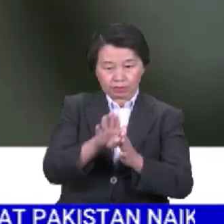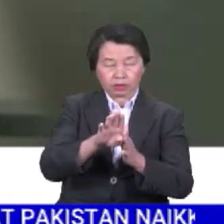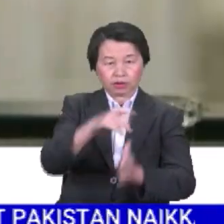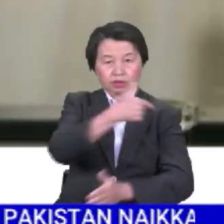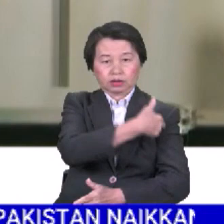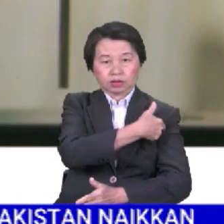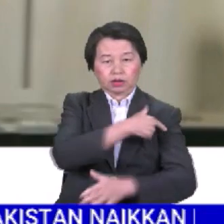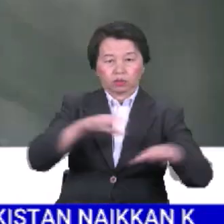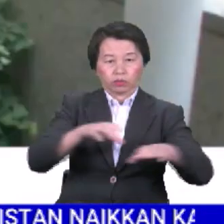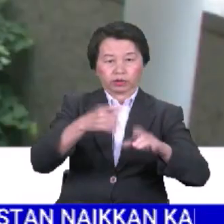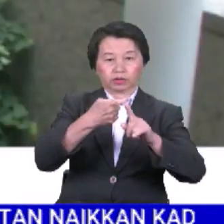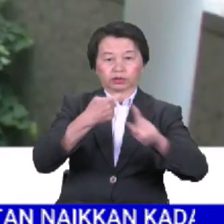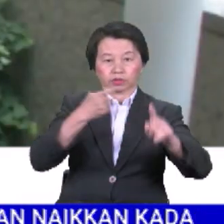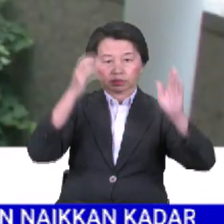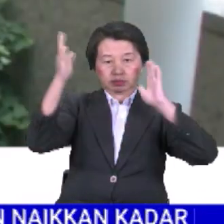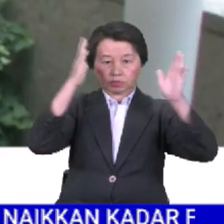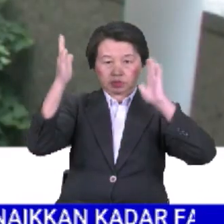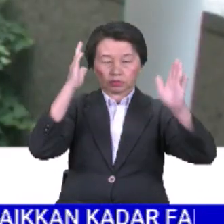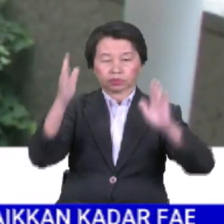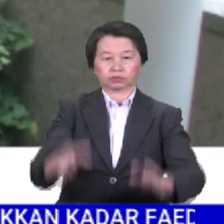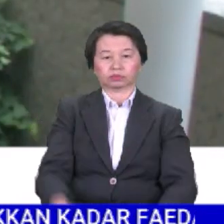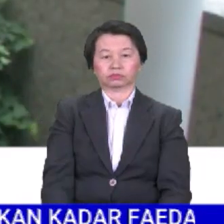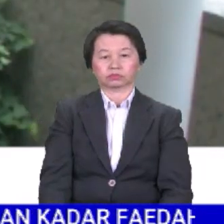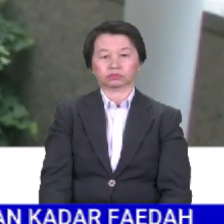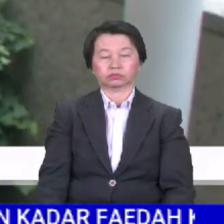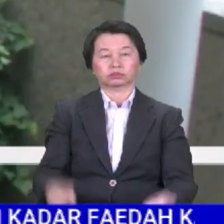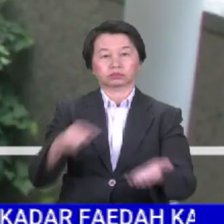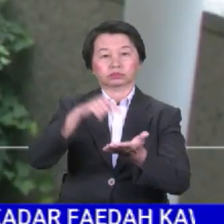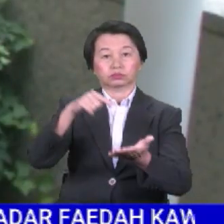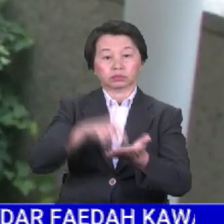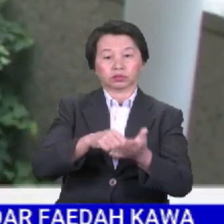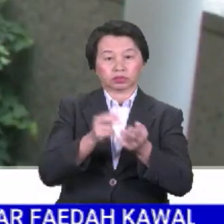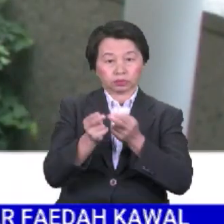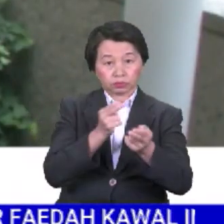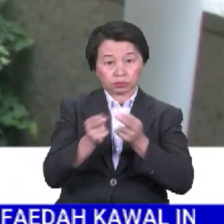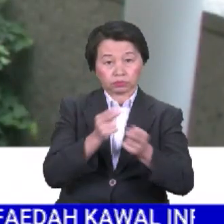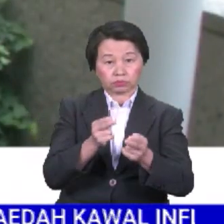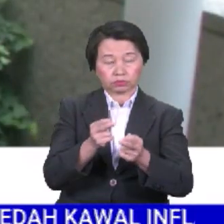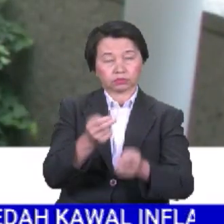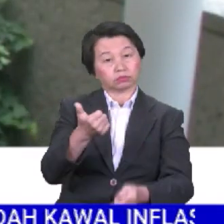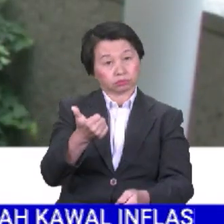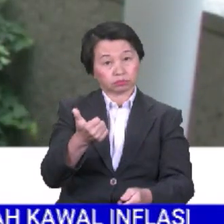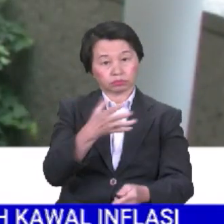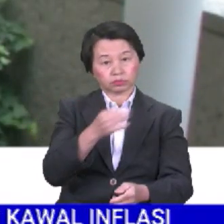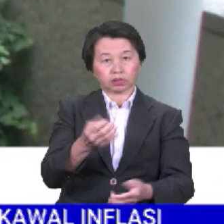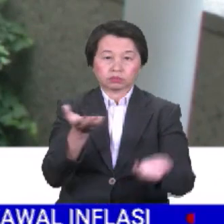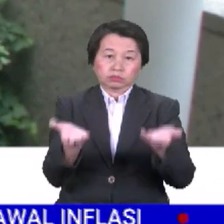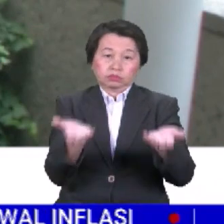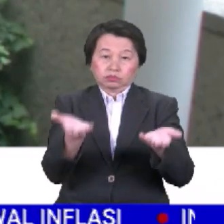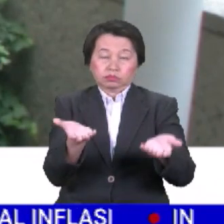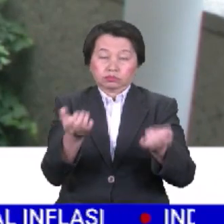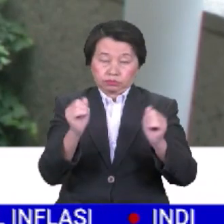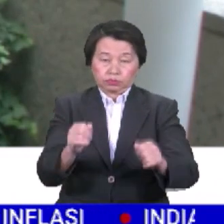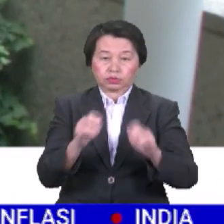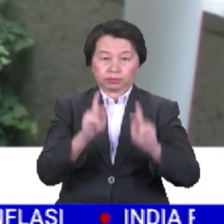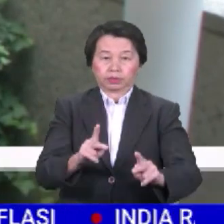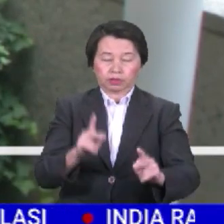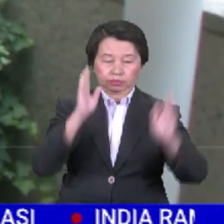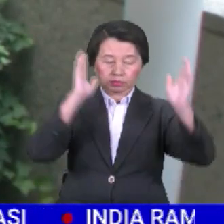vaksin buatan Malaysia. Ini merupakan satu usaha dan juga kolaborasi yang memungkinkan pihak